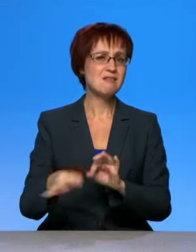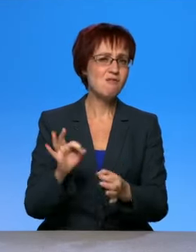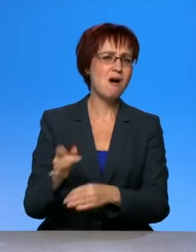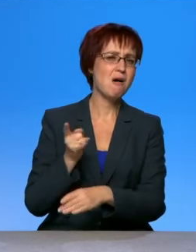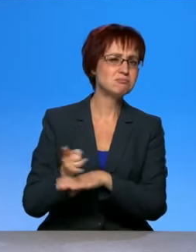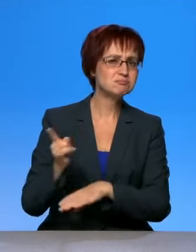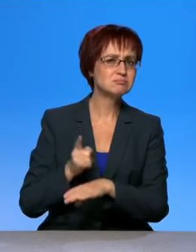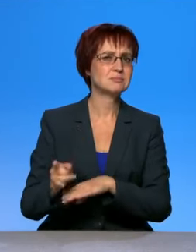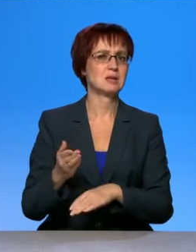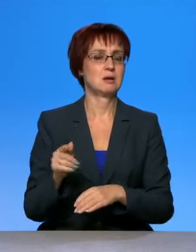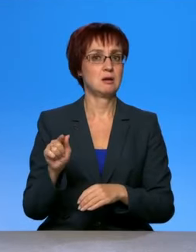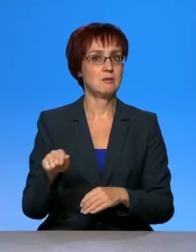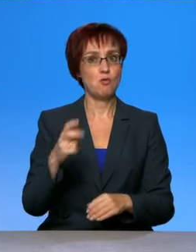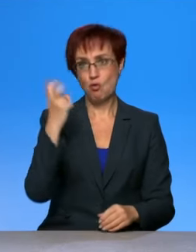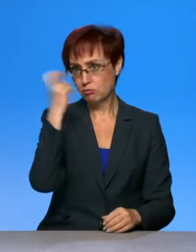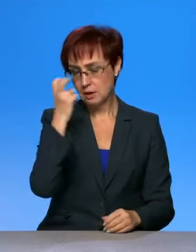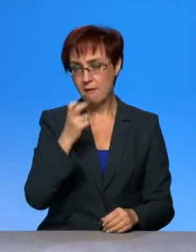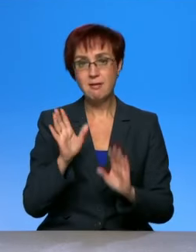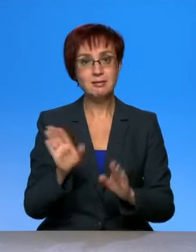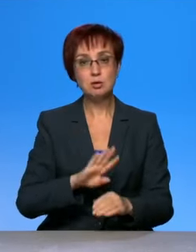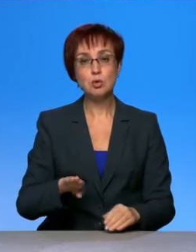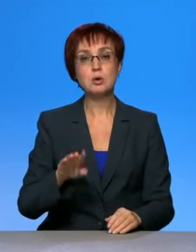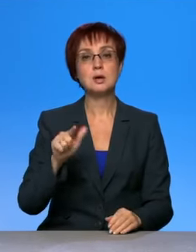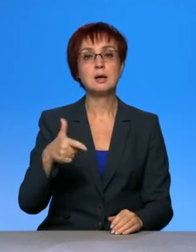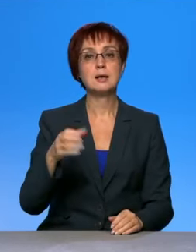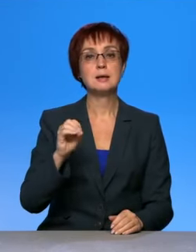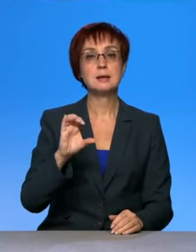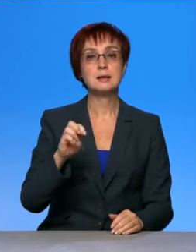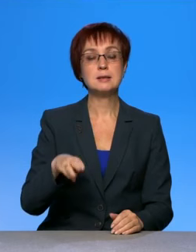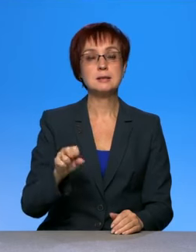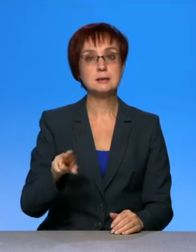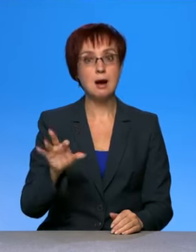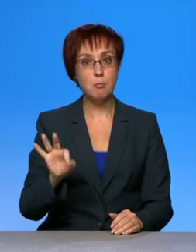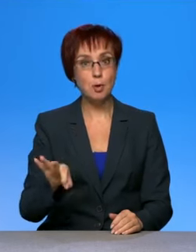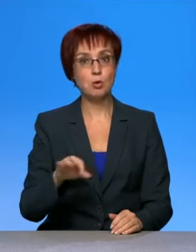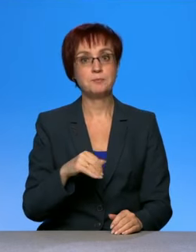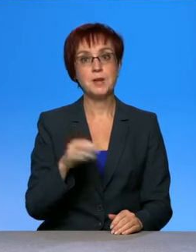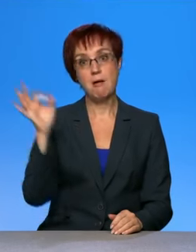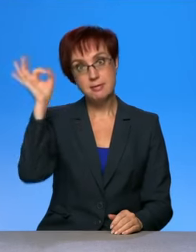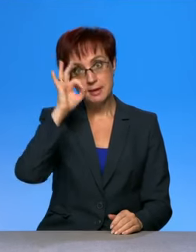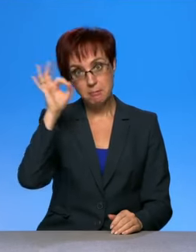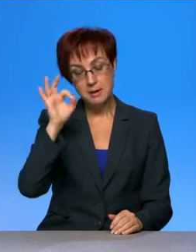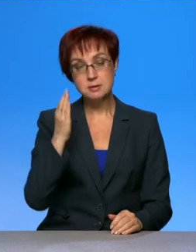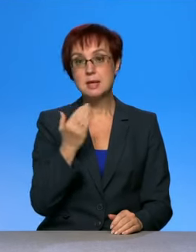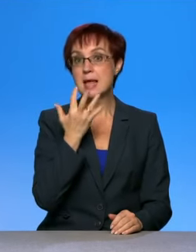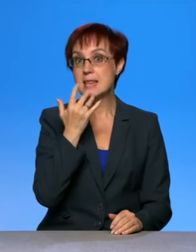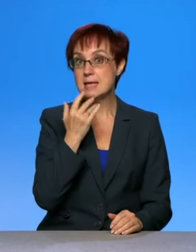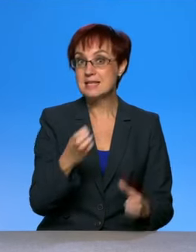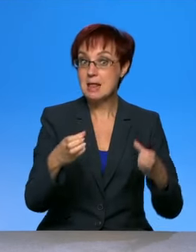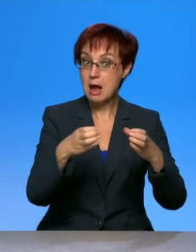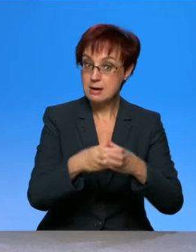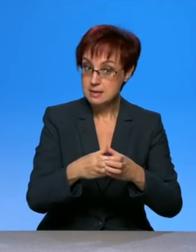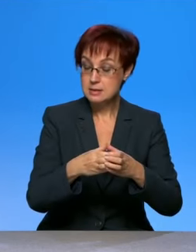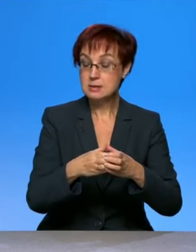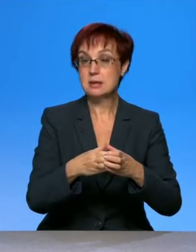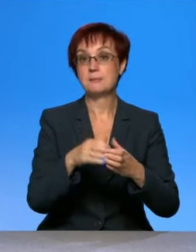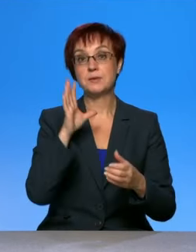ненавидел не только гиста которая охотилась но немецкие националисты когда он стал канцлером когда он стал продвигать улучшение